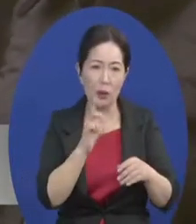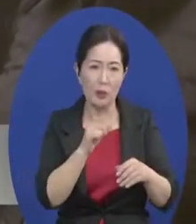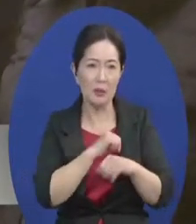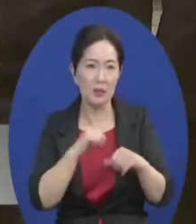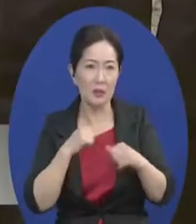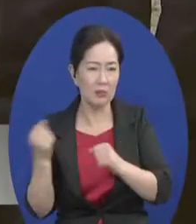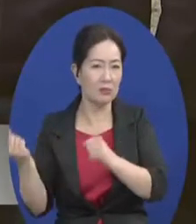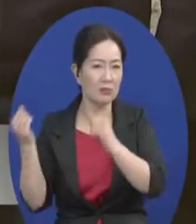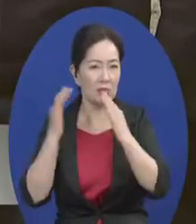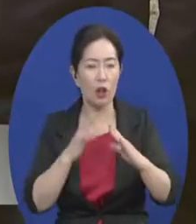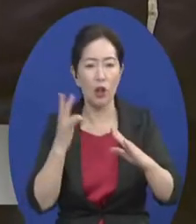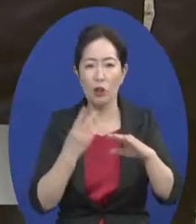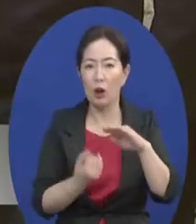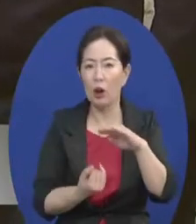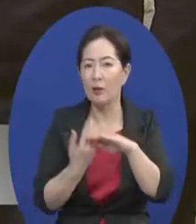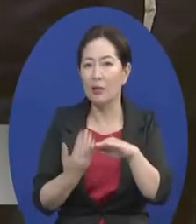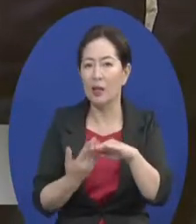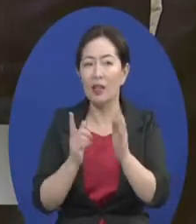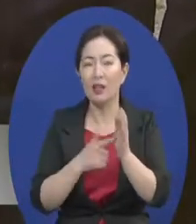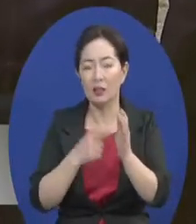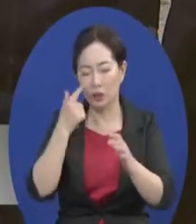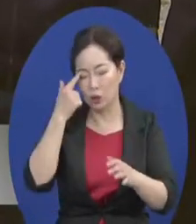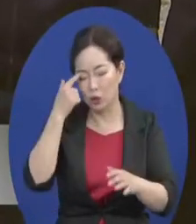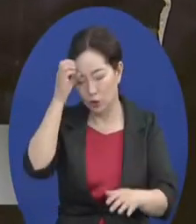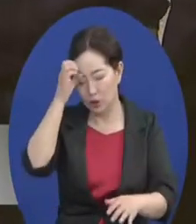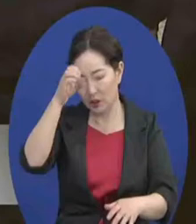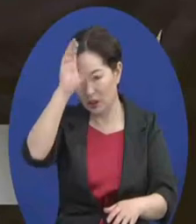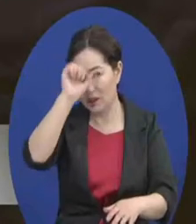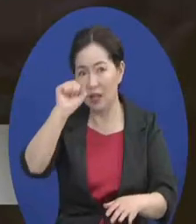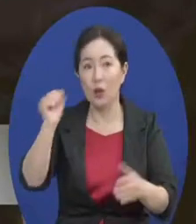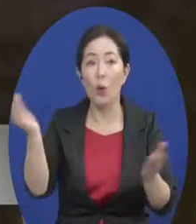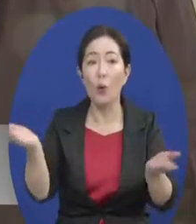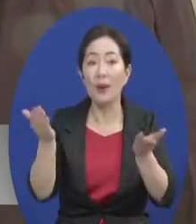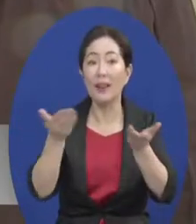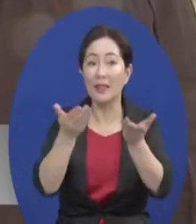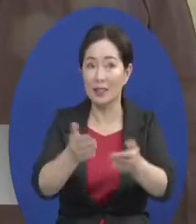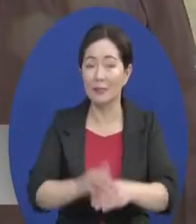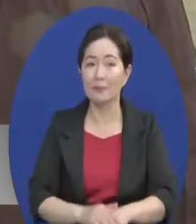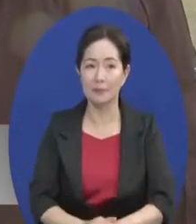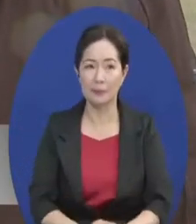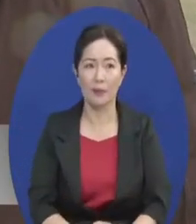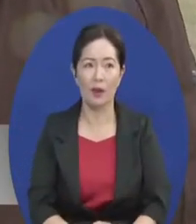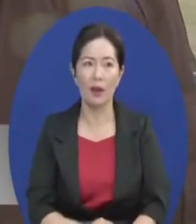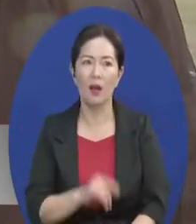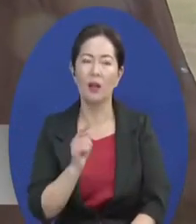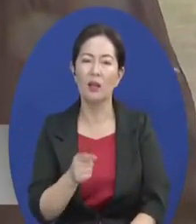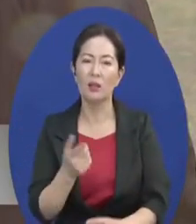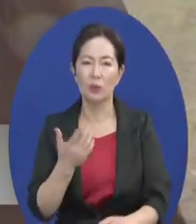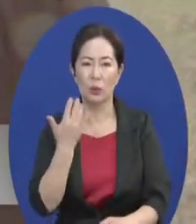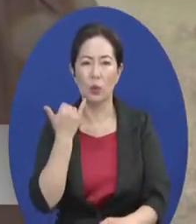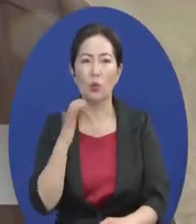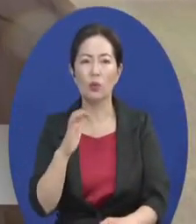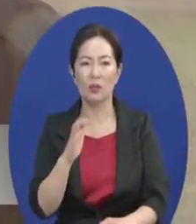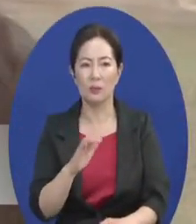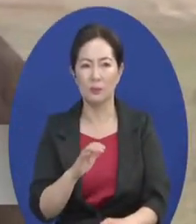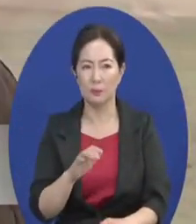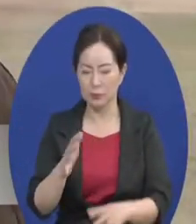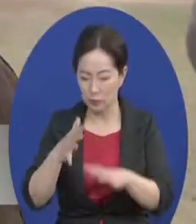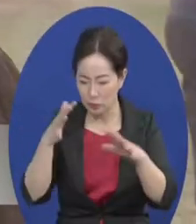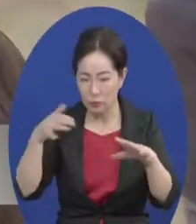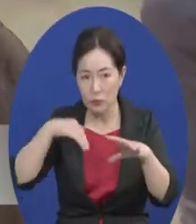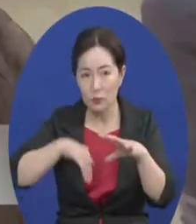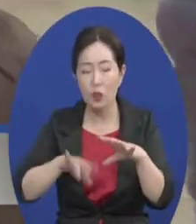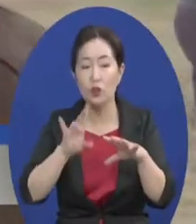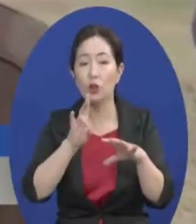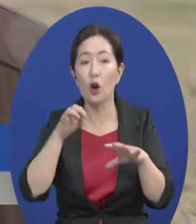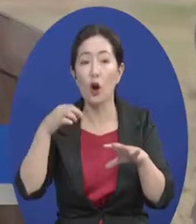иргэдийг энд ирж ногоо тарихыг Монгол улсын ерөнхий сайд уриалж байла. Энэ бол яг одоо хамгийн гол нь усны том нөөц